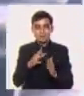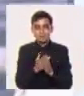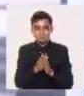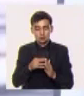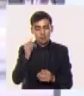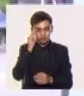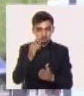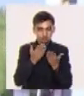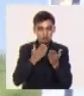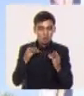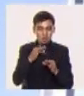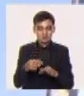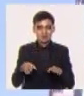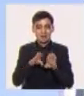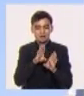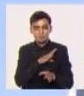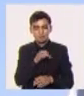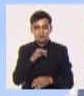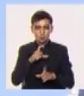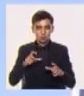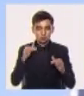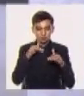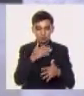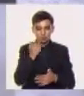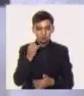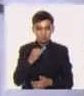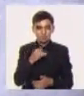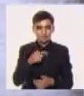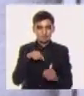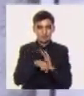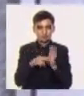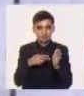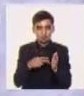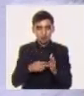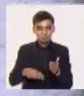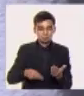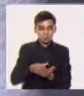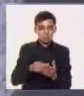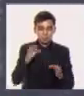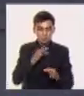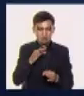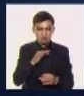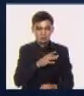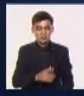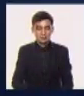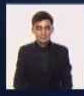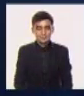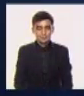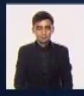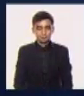закрылись после того, как растеряли клиентов из-за слишком завышенных цен на платные услуги.